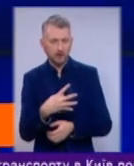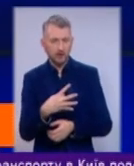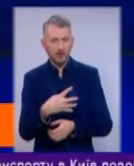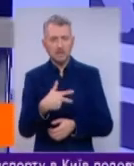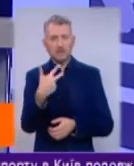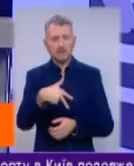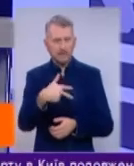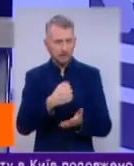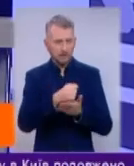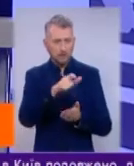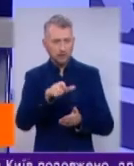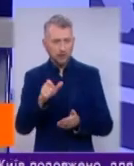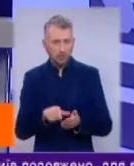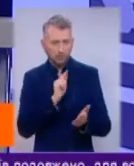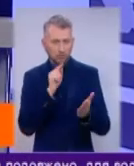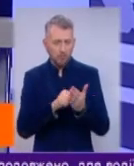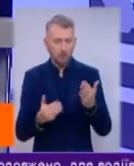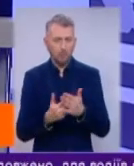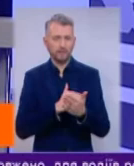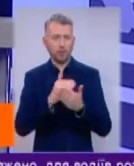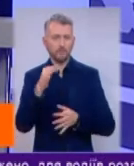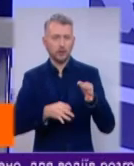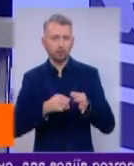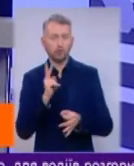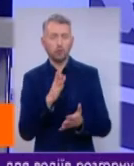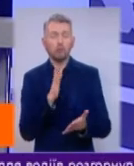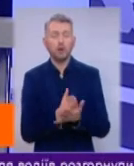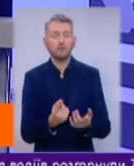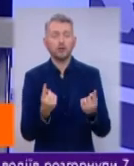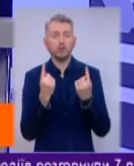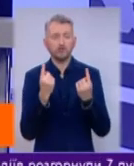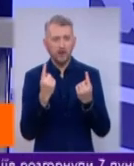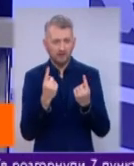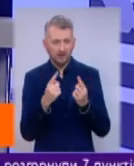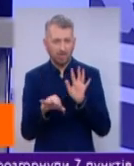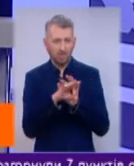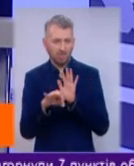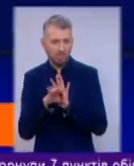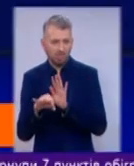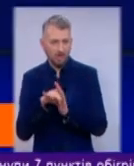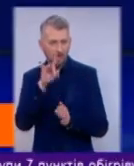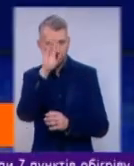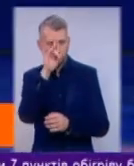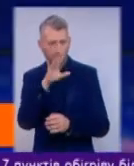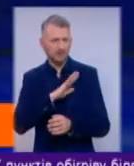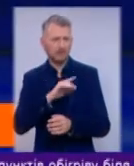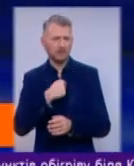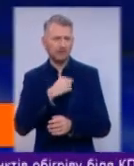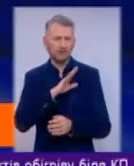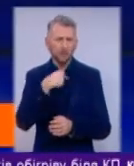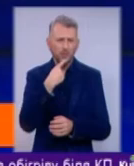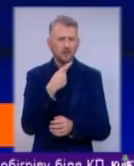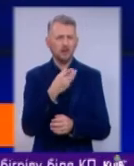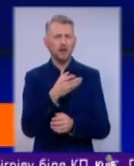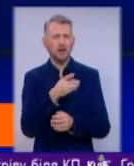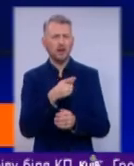30 кандидатур просто зайшло в новий Верховний суд, які мають величезні темні плями на репутації. Я не буду казати, що вони злочинці-корупціонери